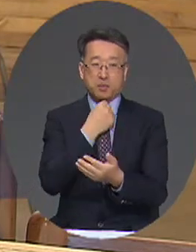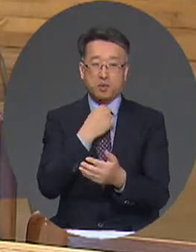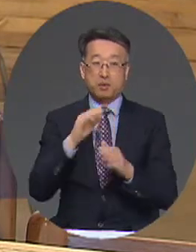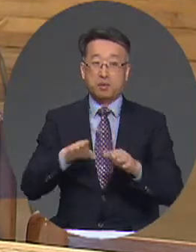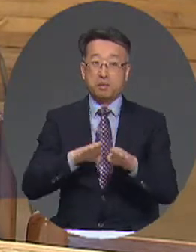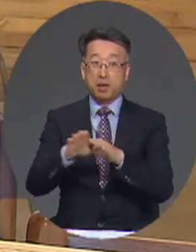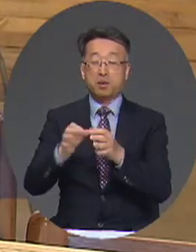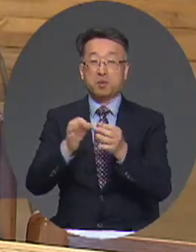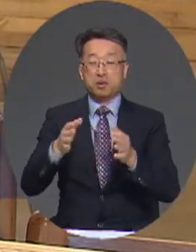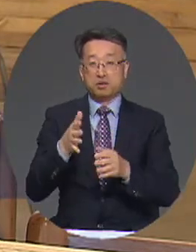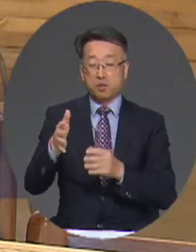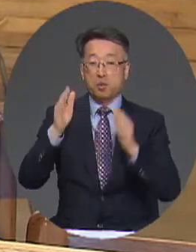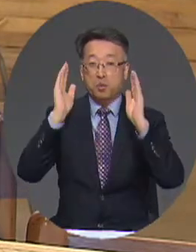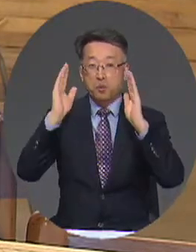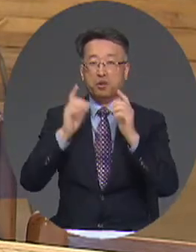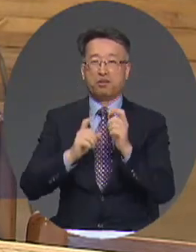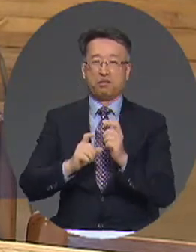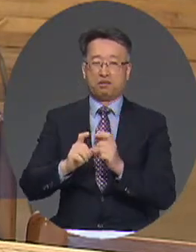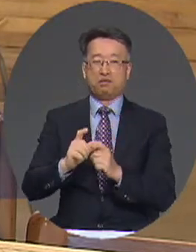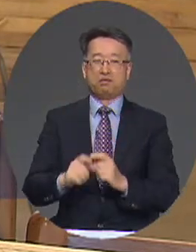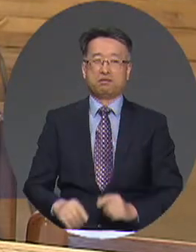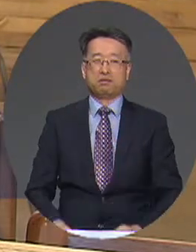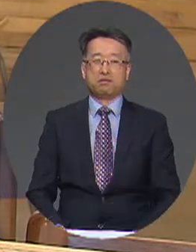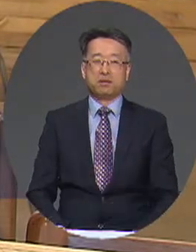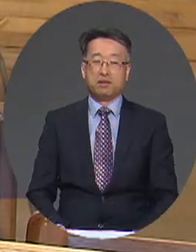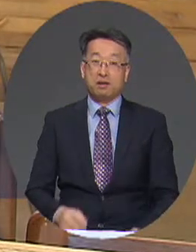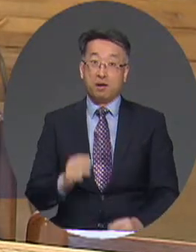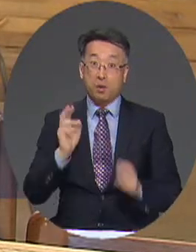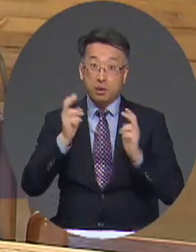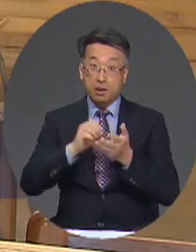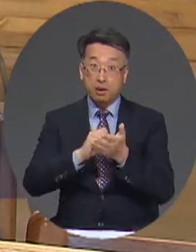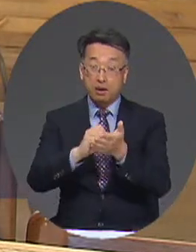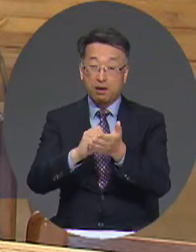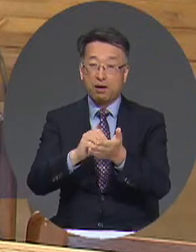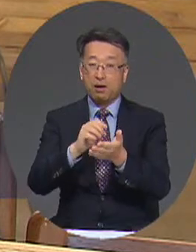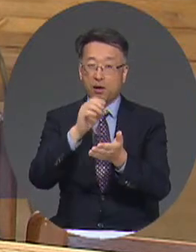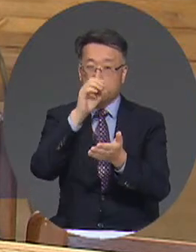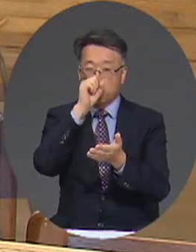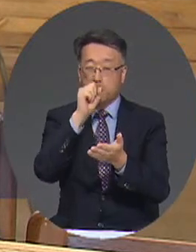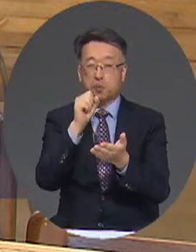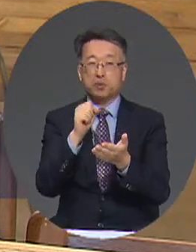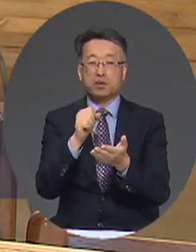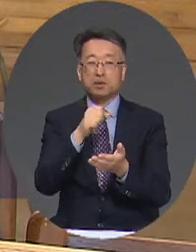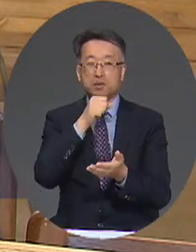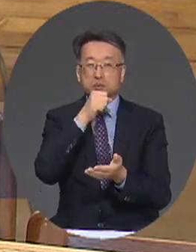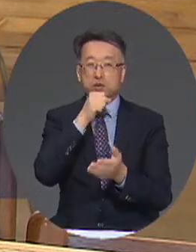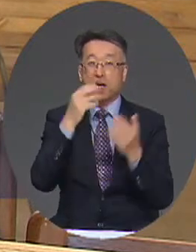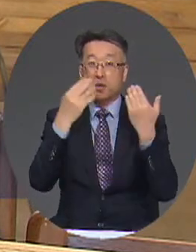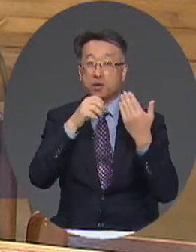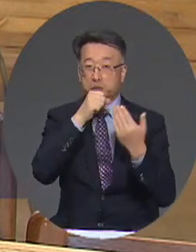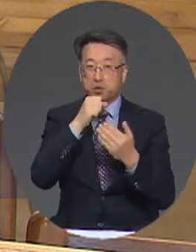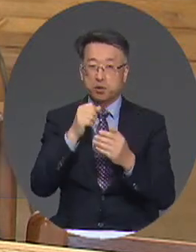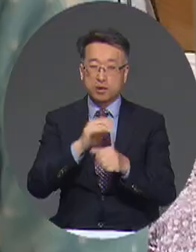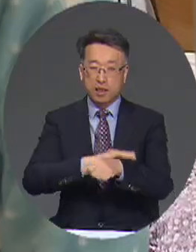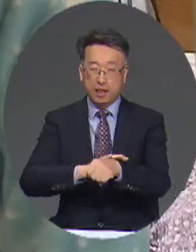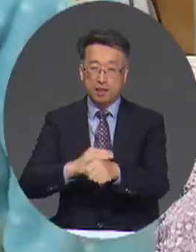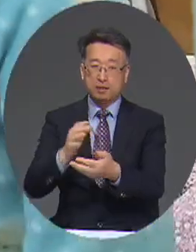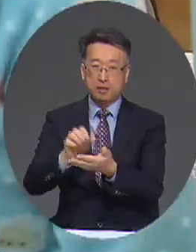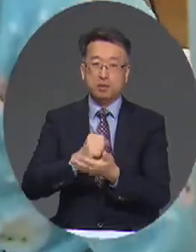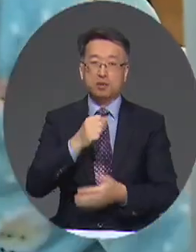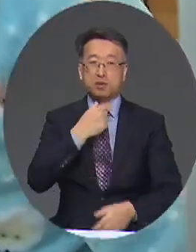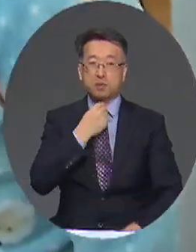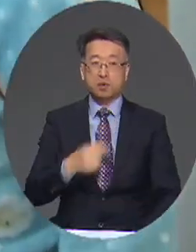이번 방학에는 전공 공부를 좀 해가지고 취업에 유리하도록 학점을 높일 수